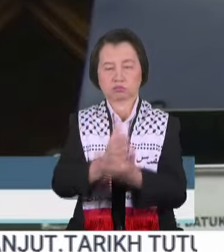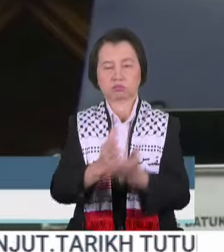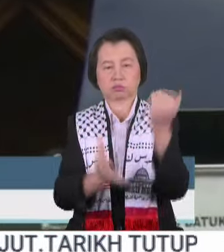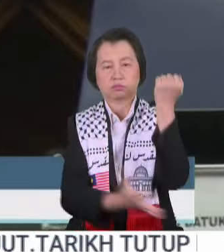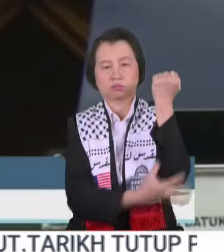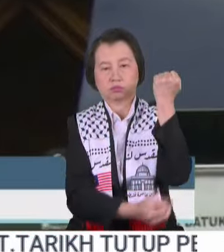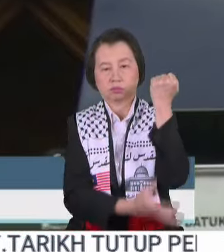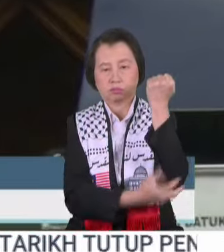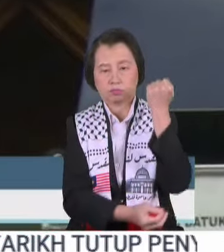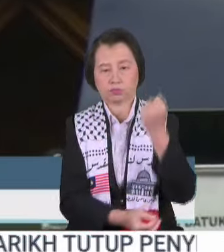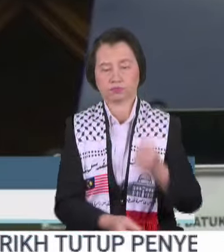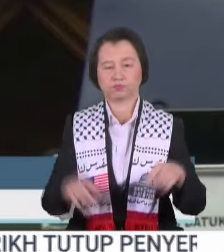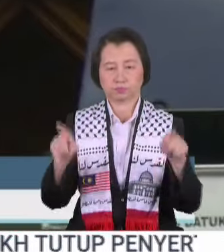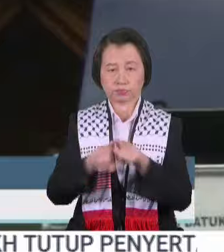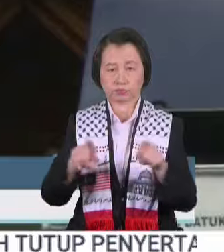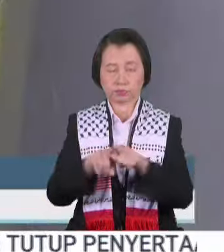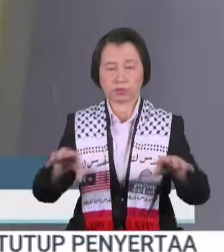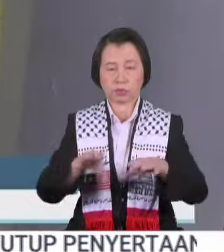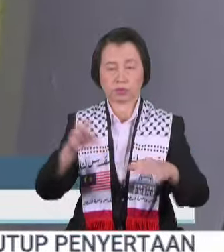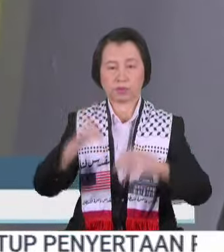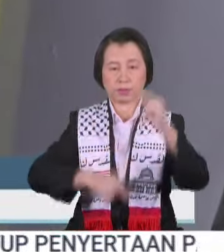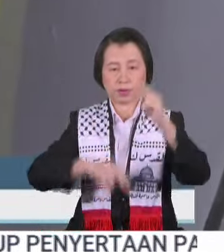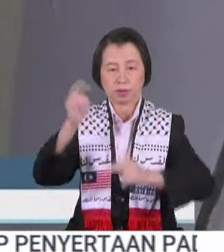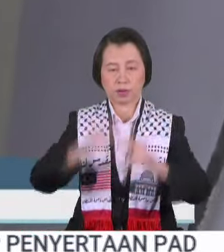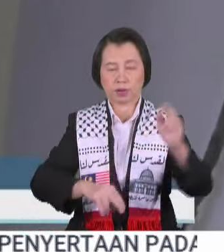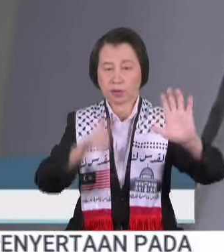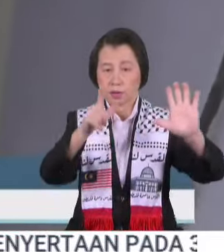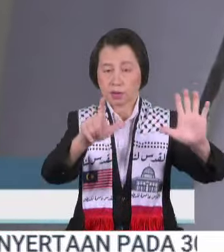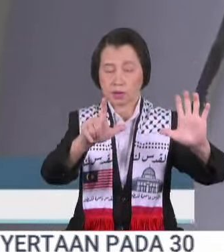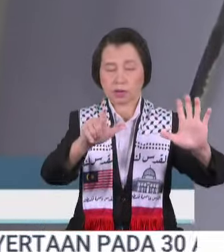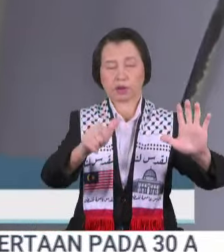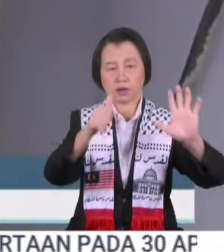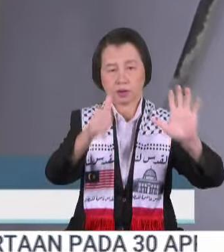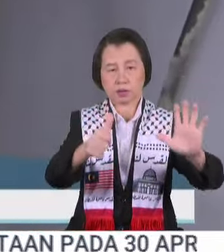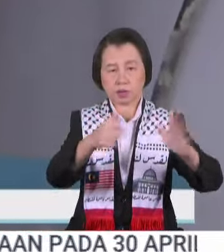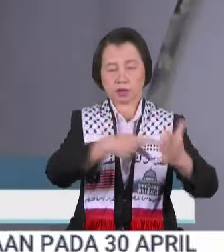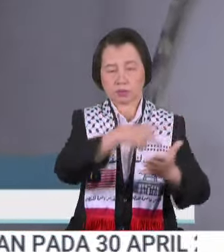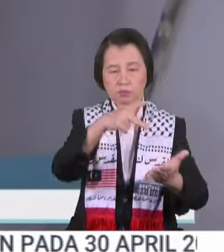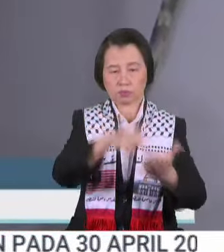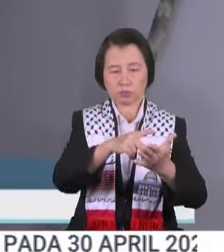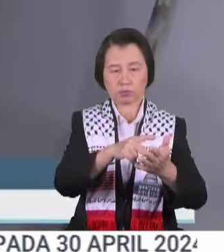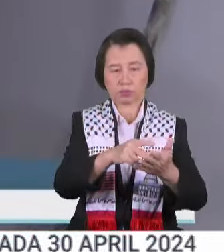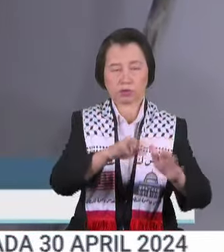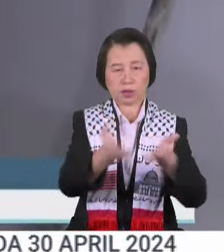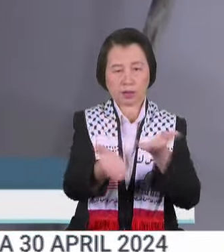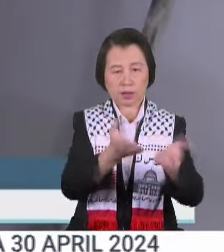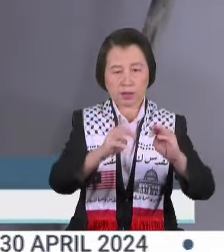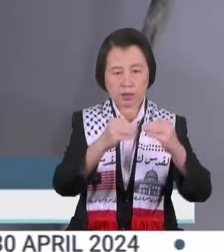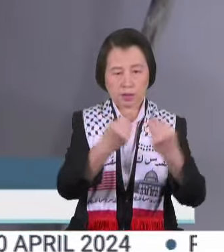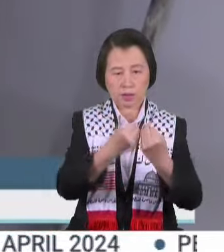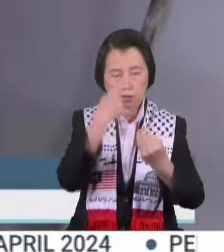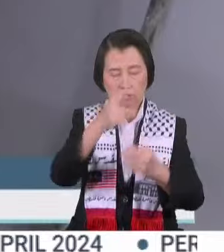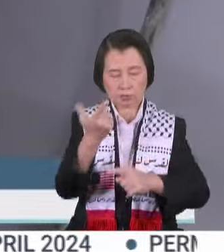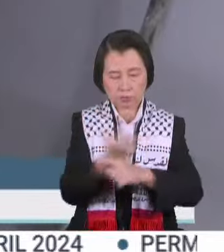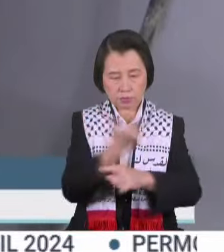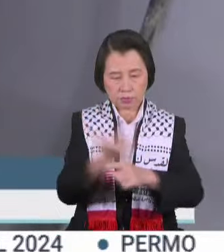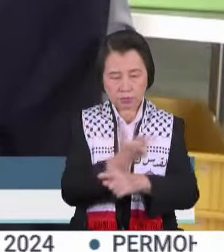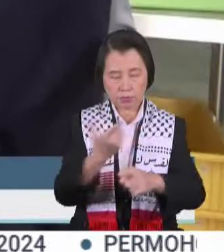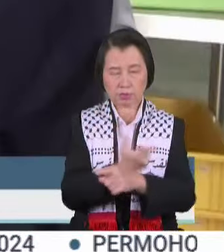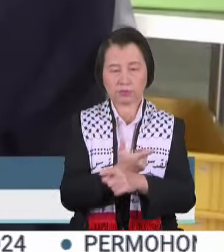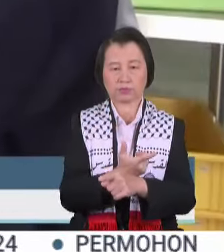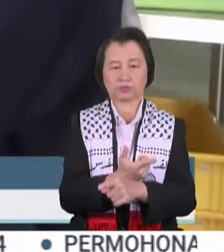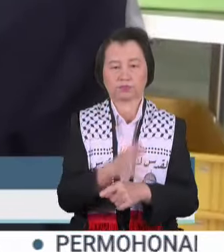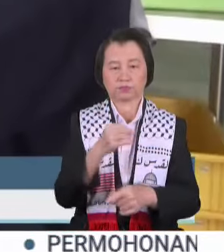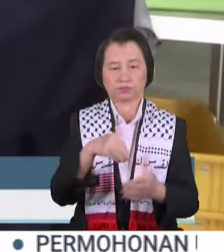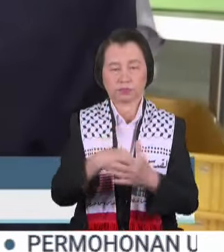kemiskinan. Turut dilaksana pembinaan 6 buah pusat kemahiran masyarakat sebagai pusat pembangunan dan latihan